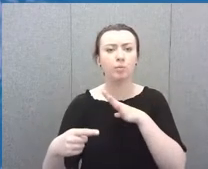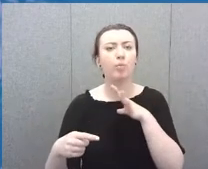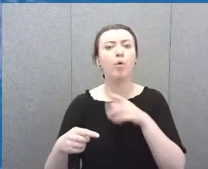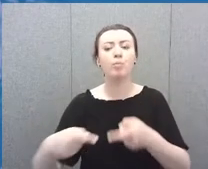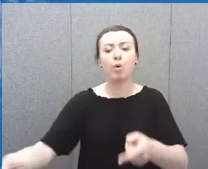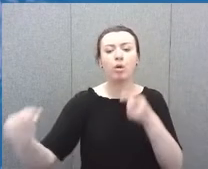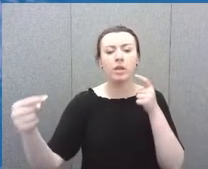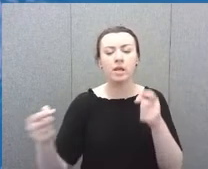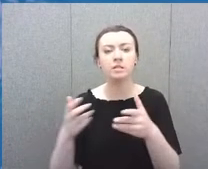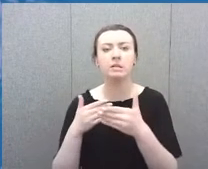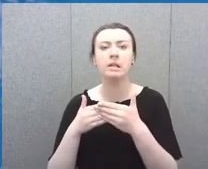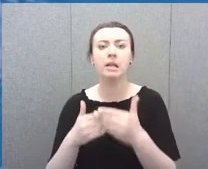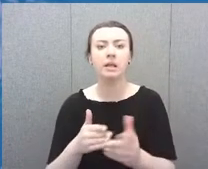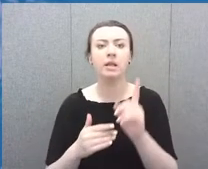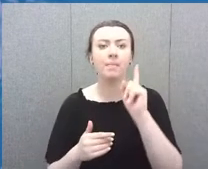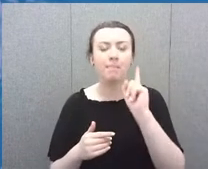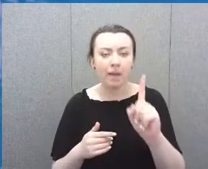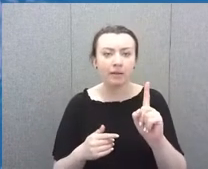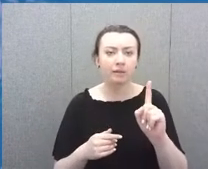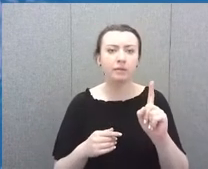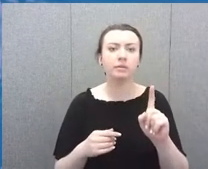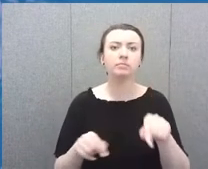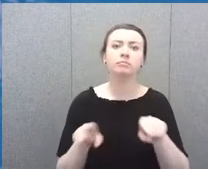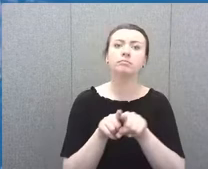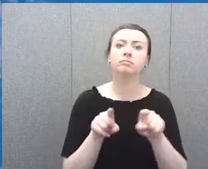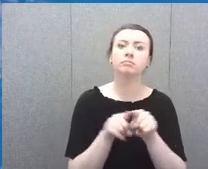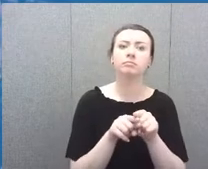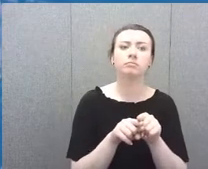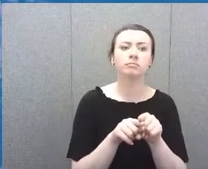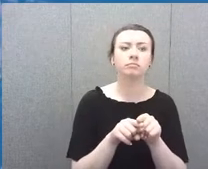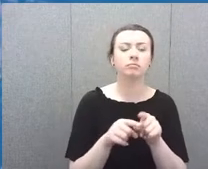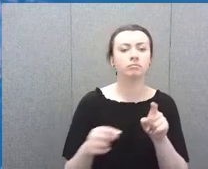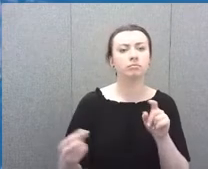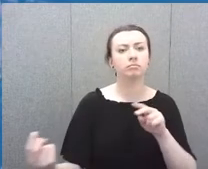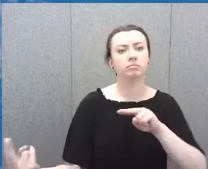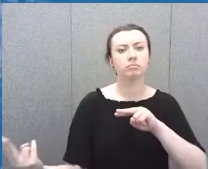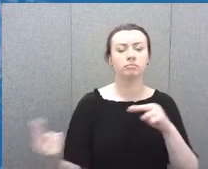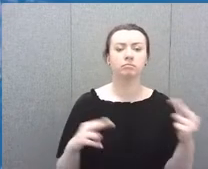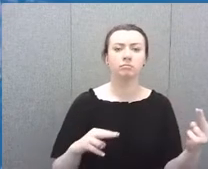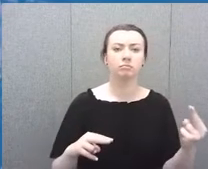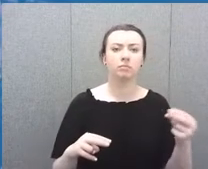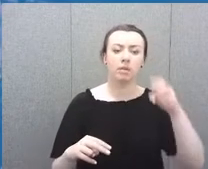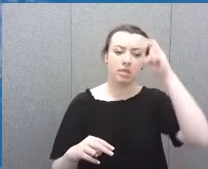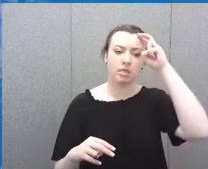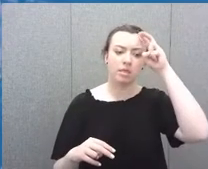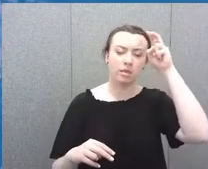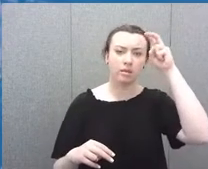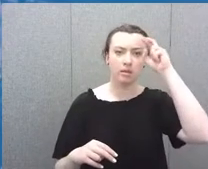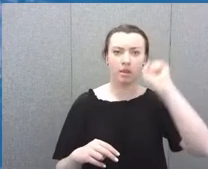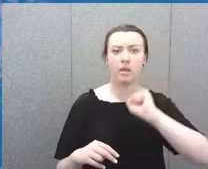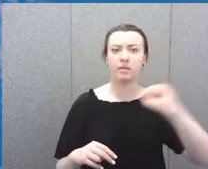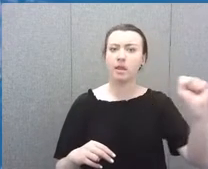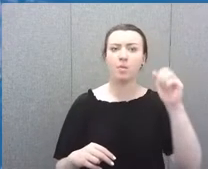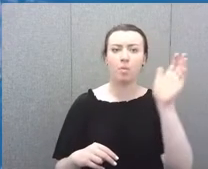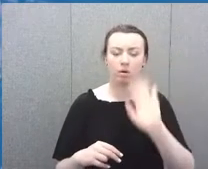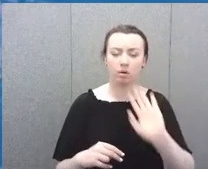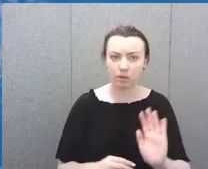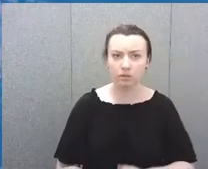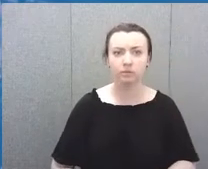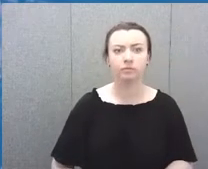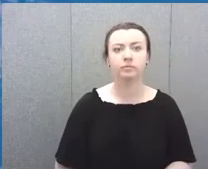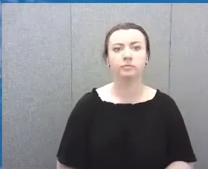целью специального репрессивного режима недемократических ведомств. Они запугивались, что от них будут отняты